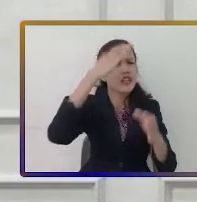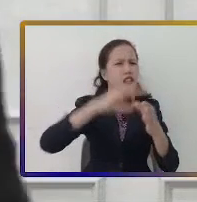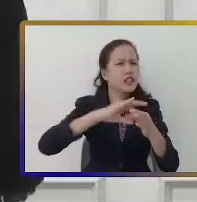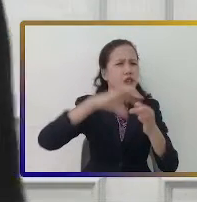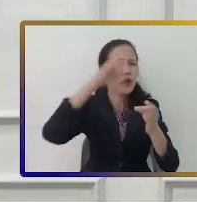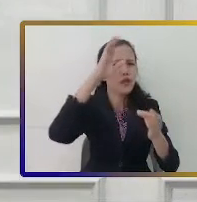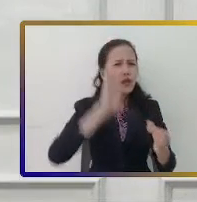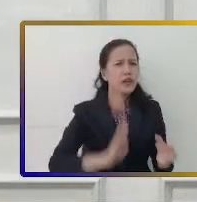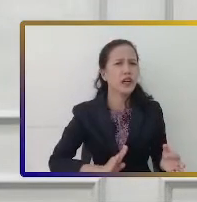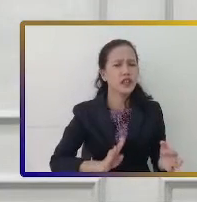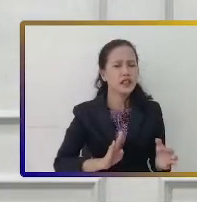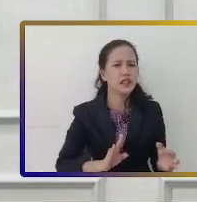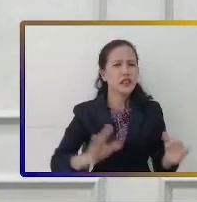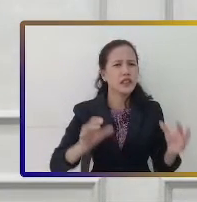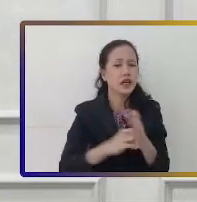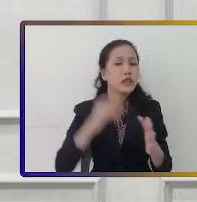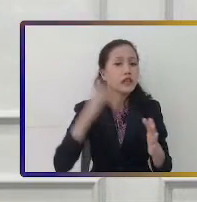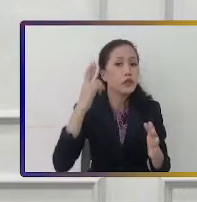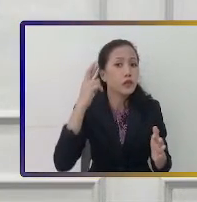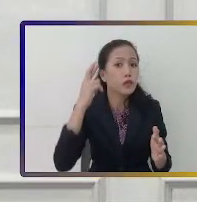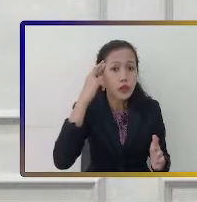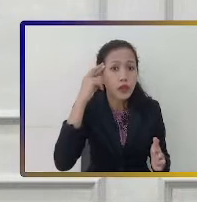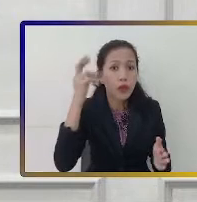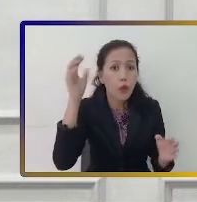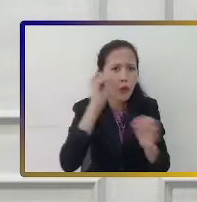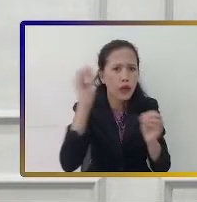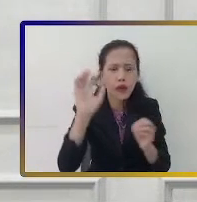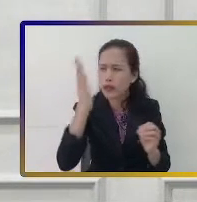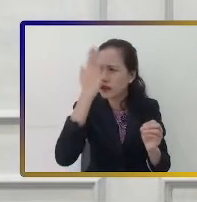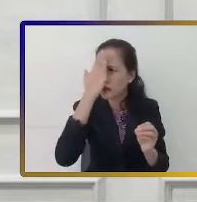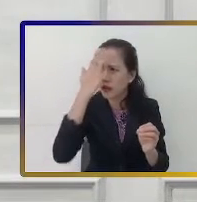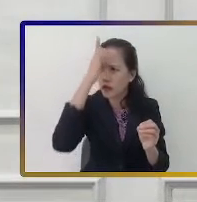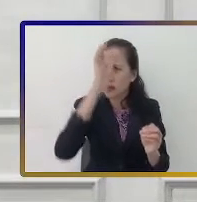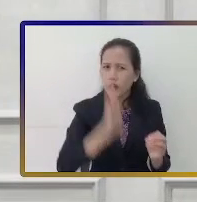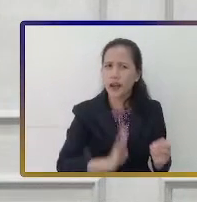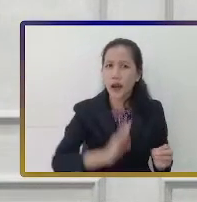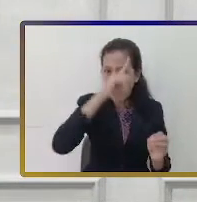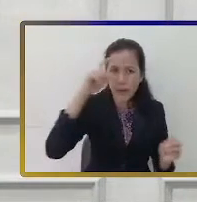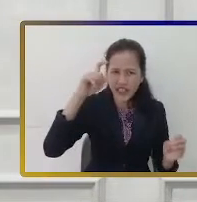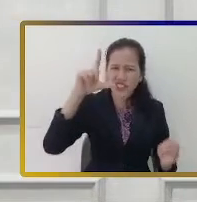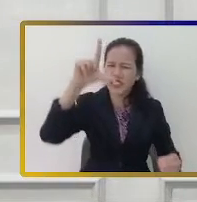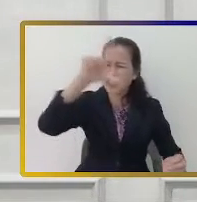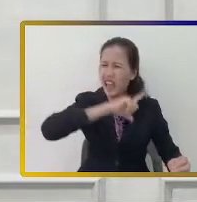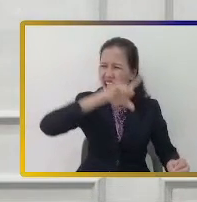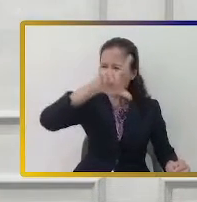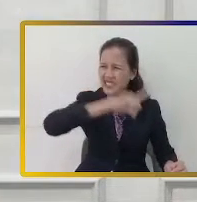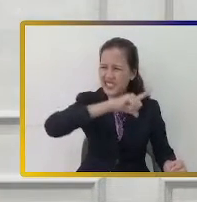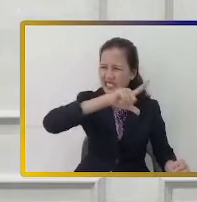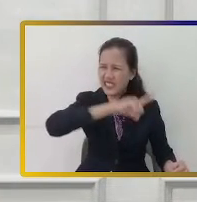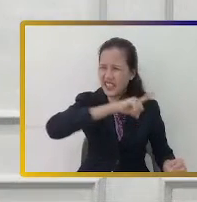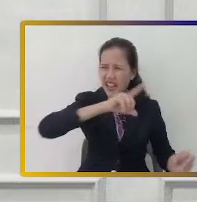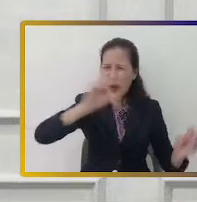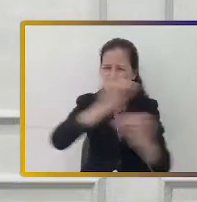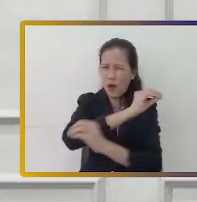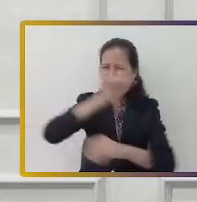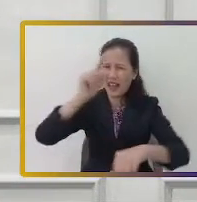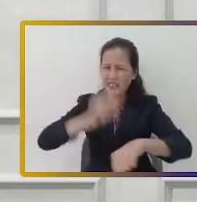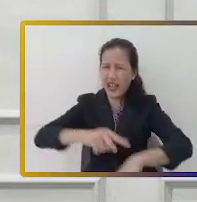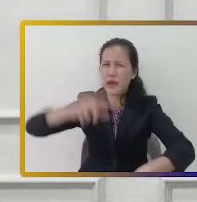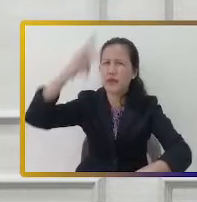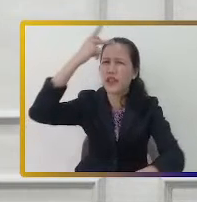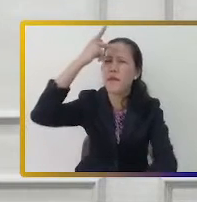naging dahilan kung bakit ang mga bata ngayon walang kinikilala ng mga Diyos dahil sa mga tamad at walang oras ng mga